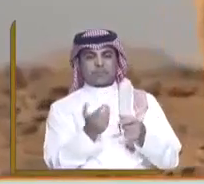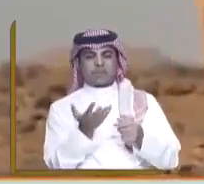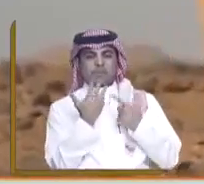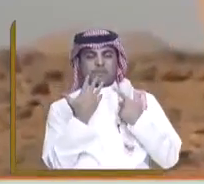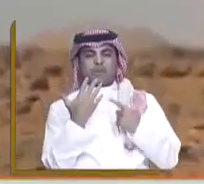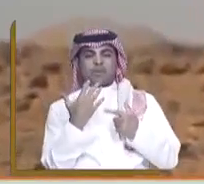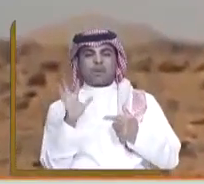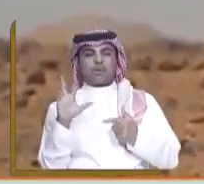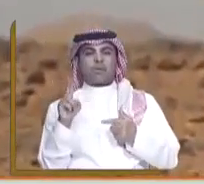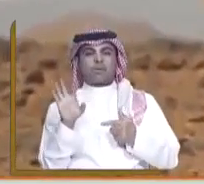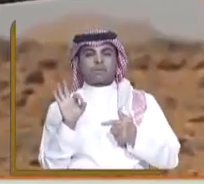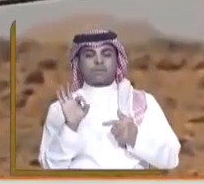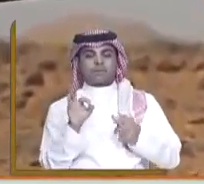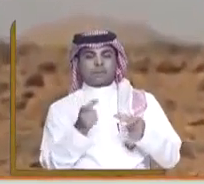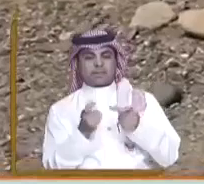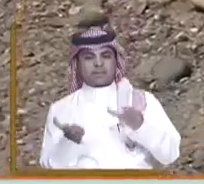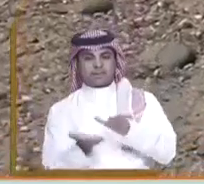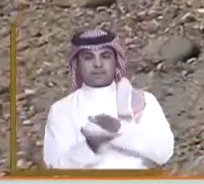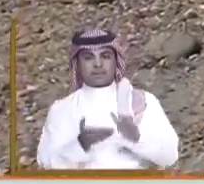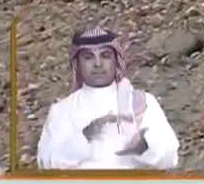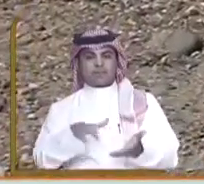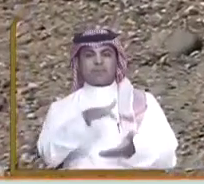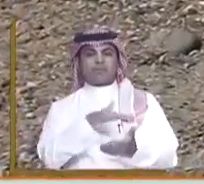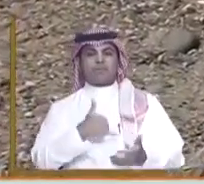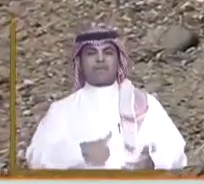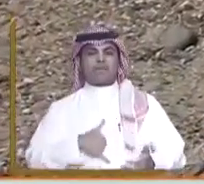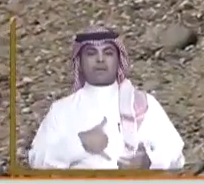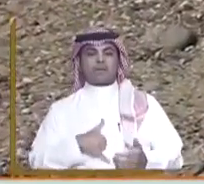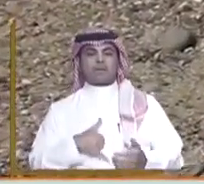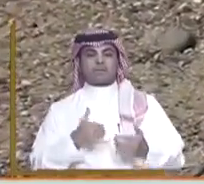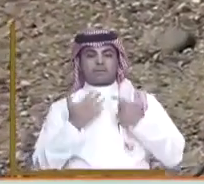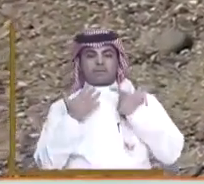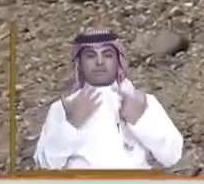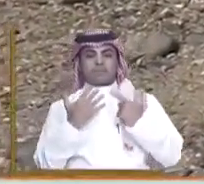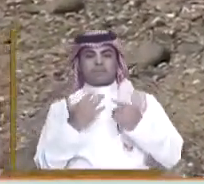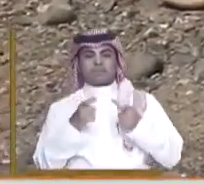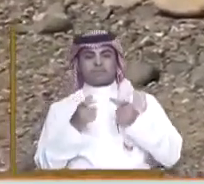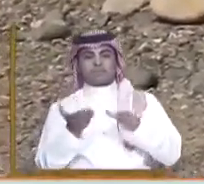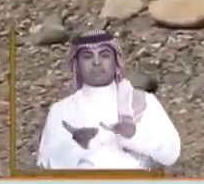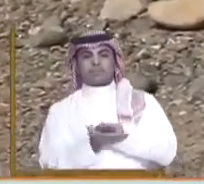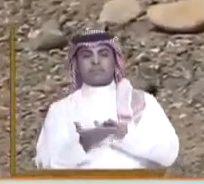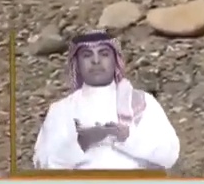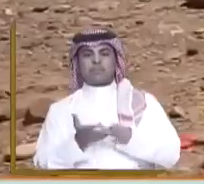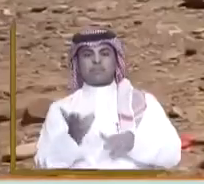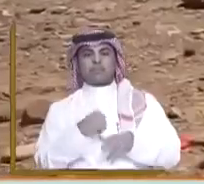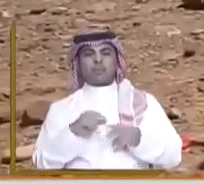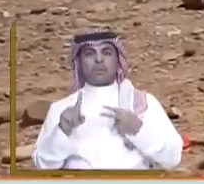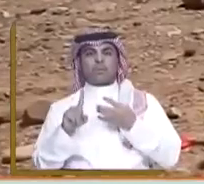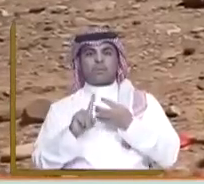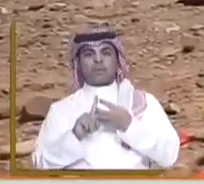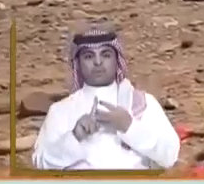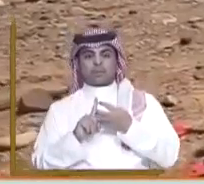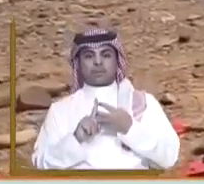مختلف مناطق اليمن خلال اسبوع منها 718 ذخيره غير منفجره وواحد واربعون